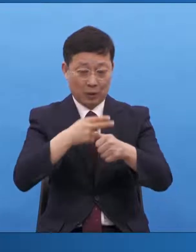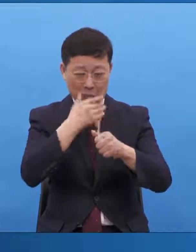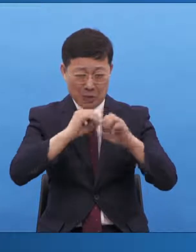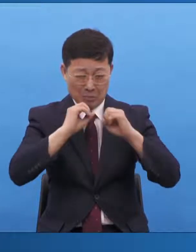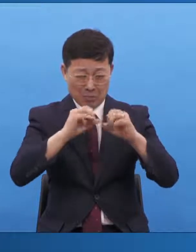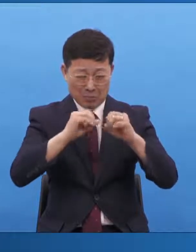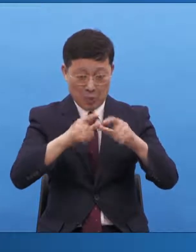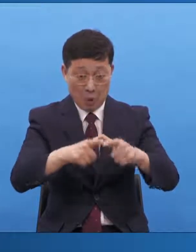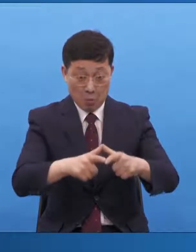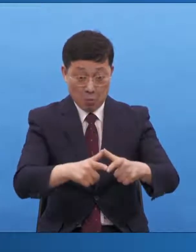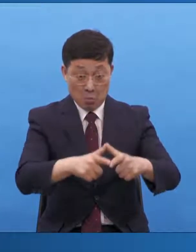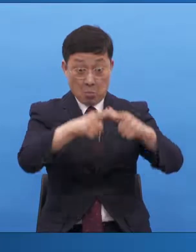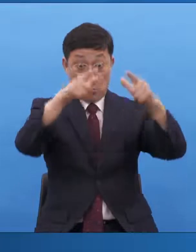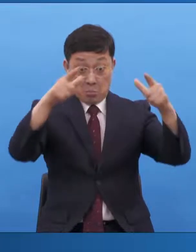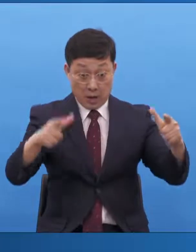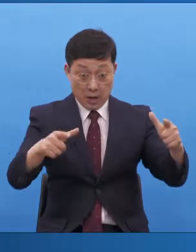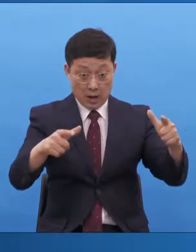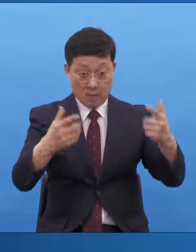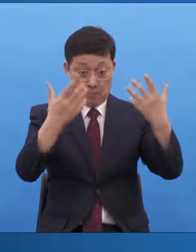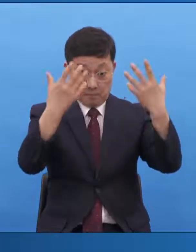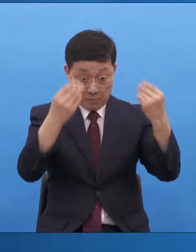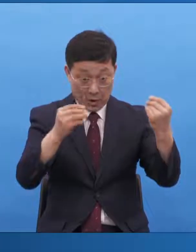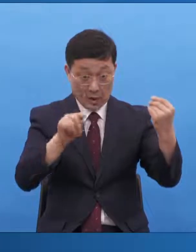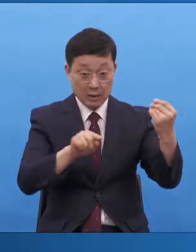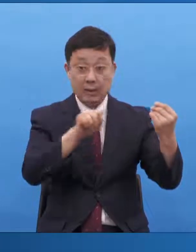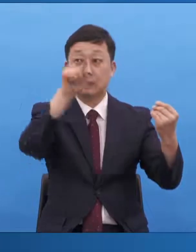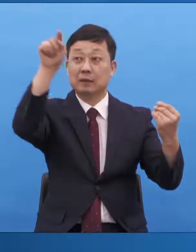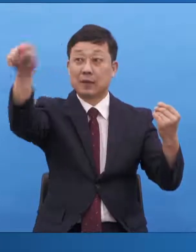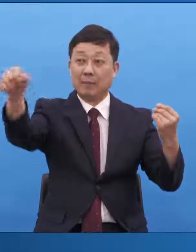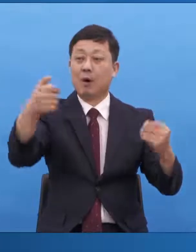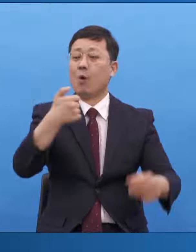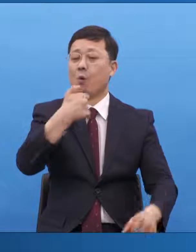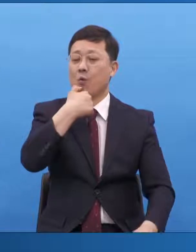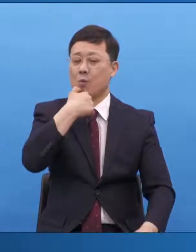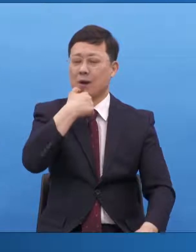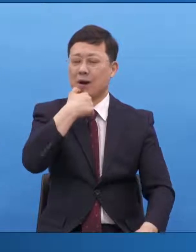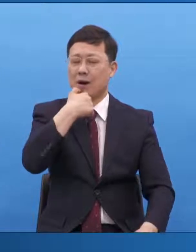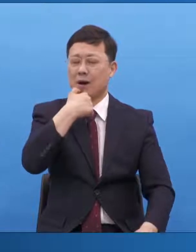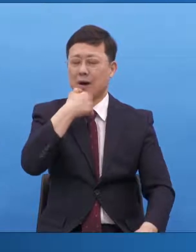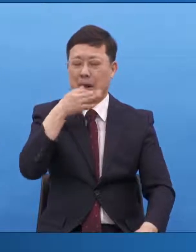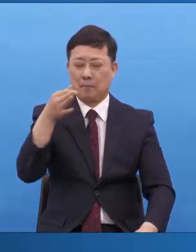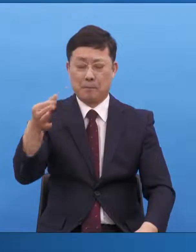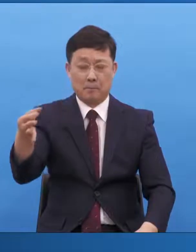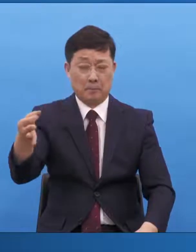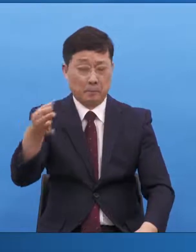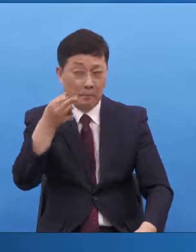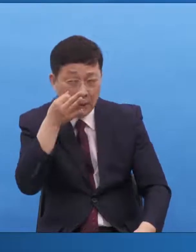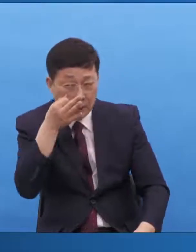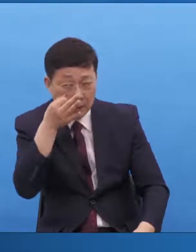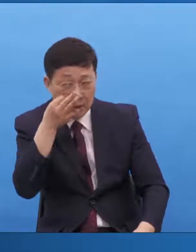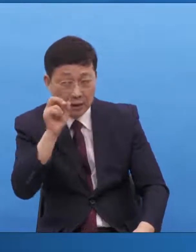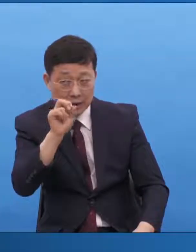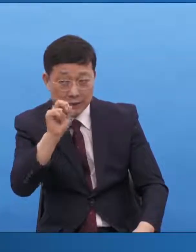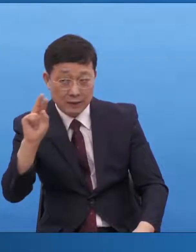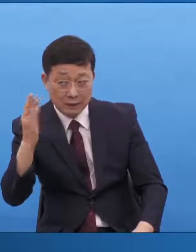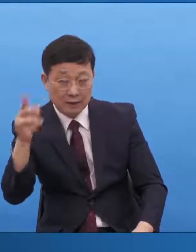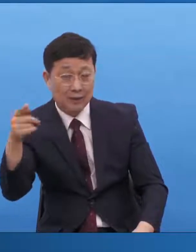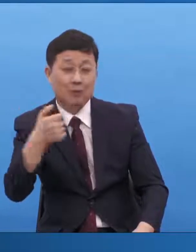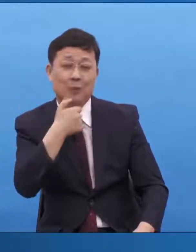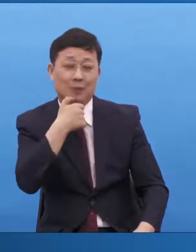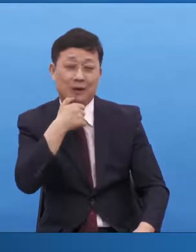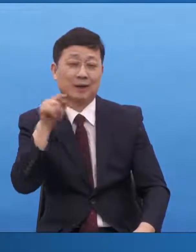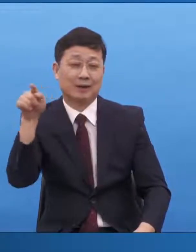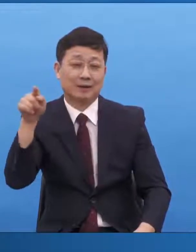역사 난 이후에 로마도 보아야. After the great works took place inside the synagogue, he said, I must also see Rome.